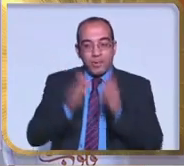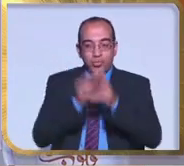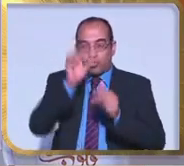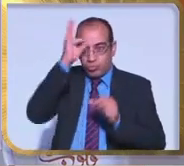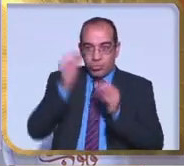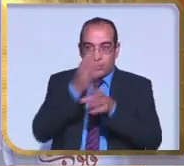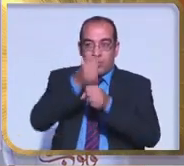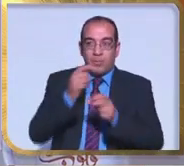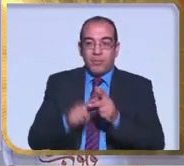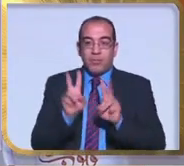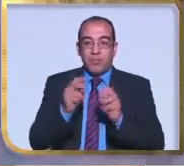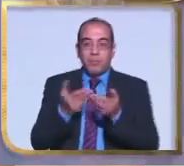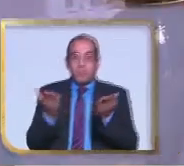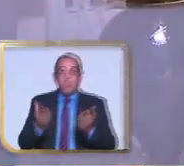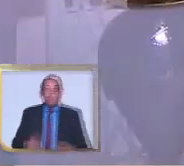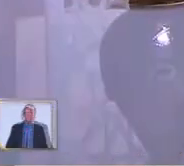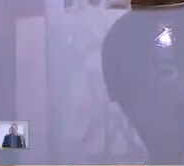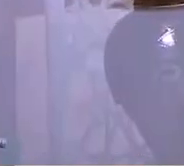تعالى وتيسيره.